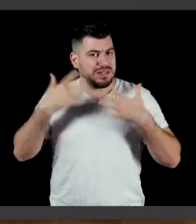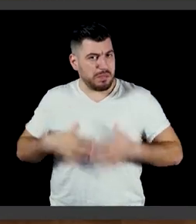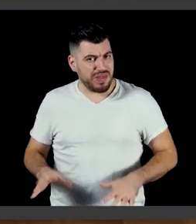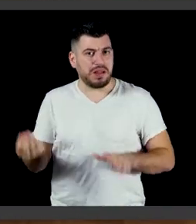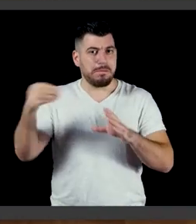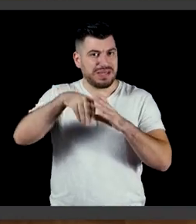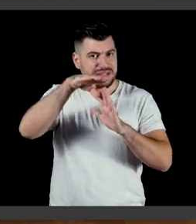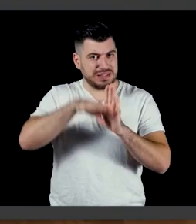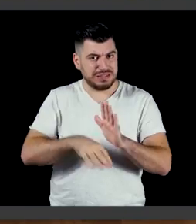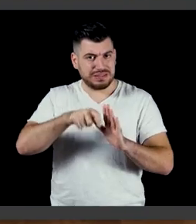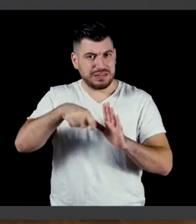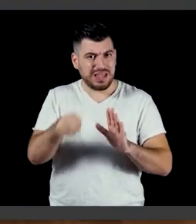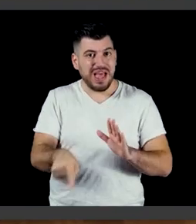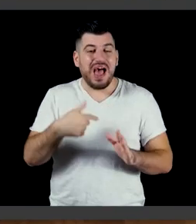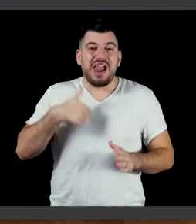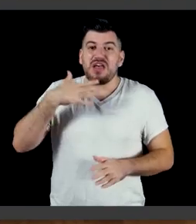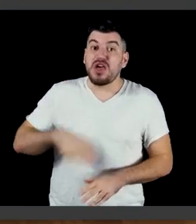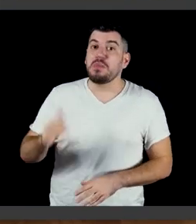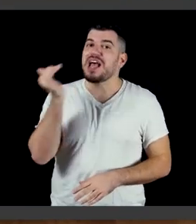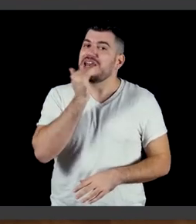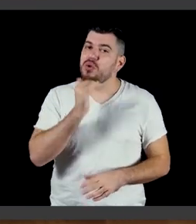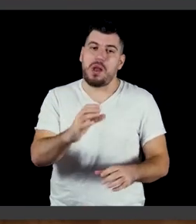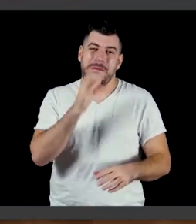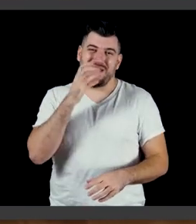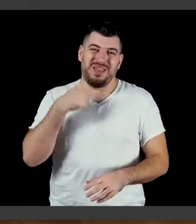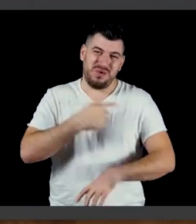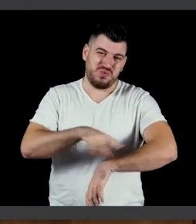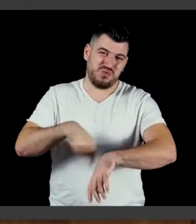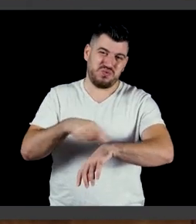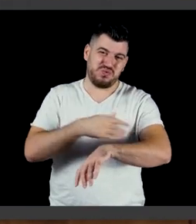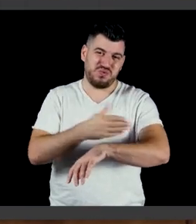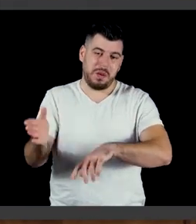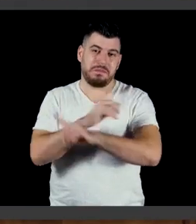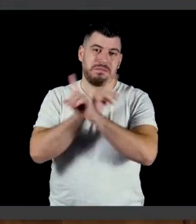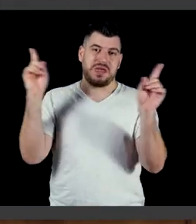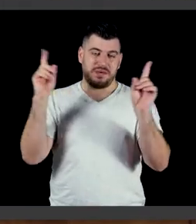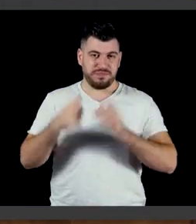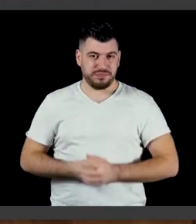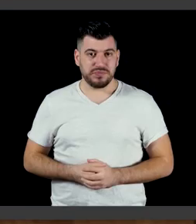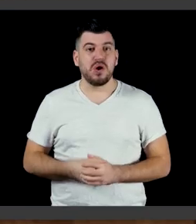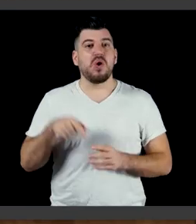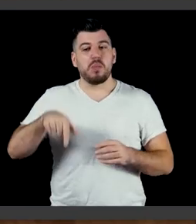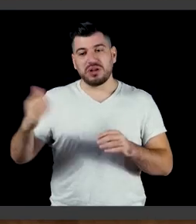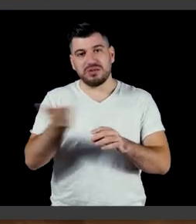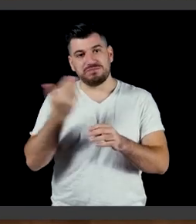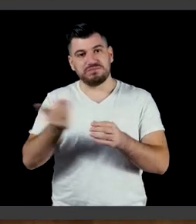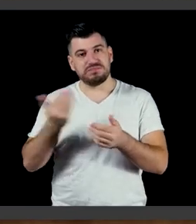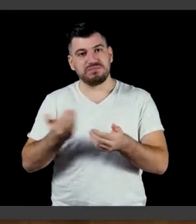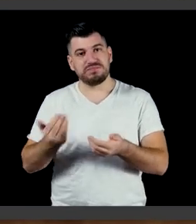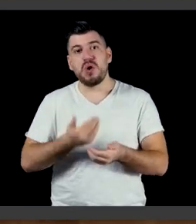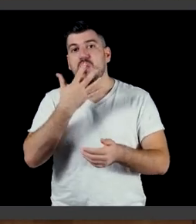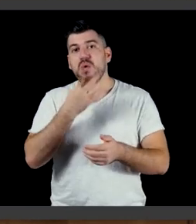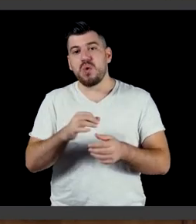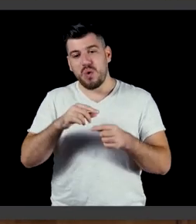στη συνταγή, αλλά επειδή θέλω να είναι πολύ express, πολύ γρήγορο το αγκουράκι τουρσί που θα κάνω, γι' αυτό το λόγο την αφαιρώ, γιατί αυτό θα